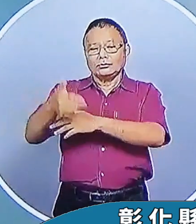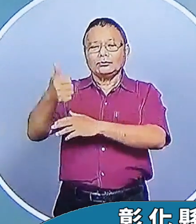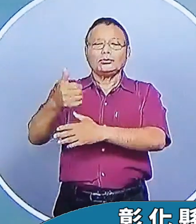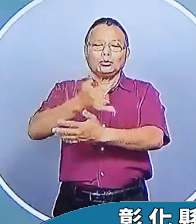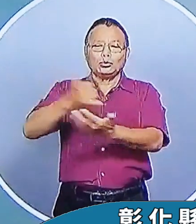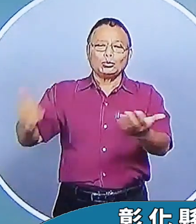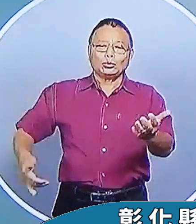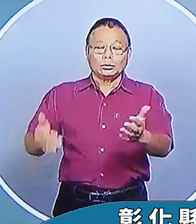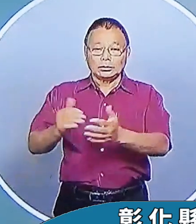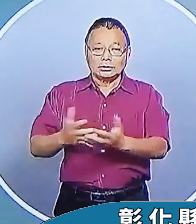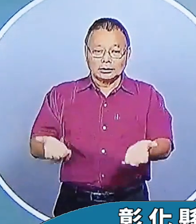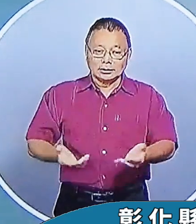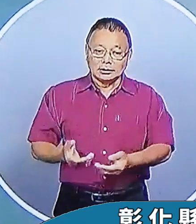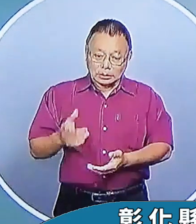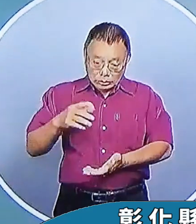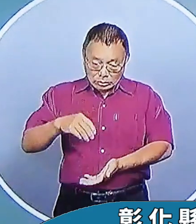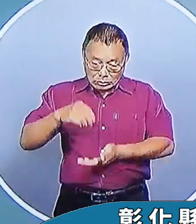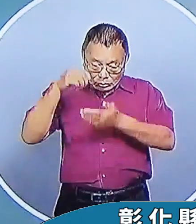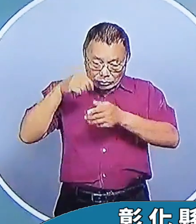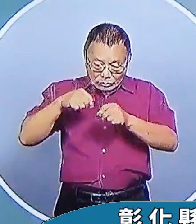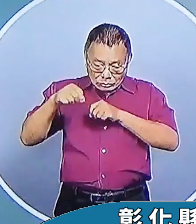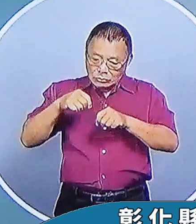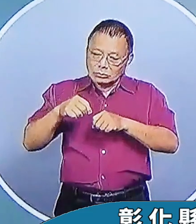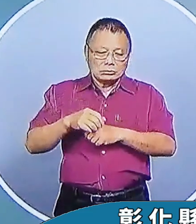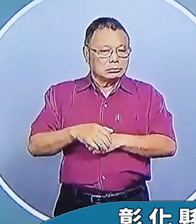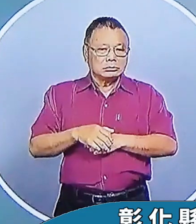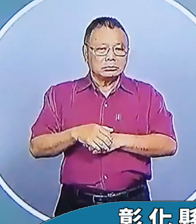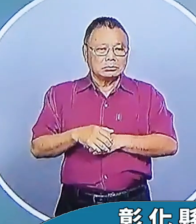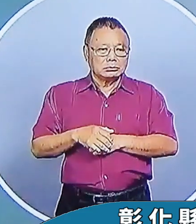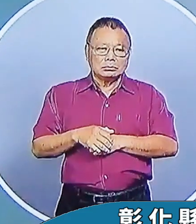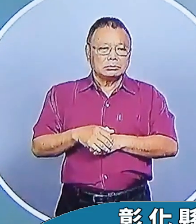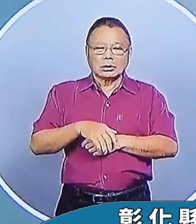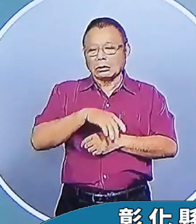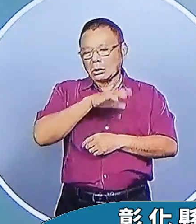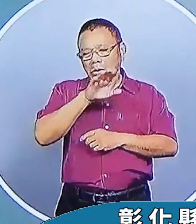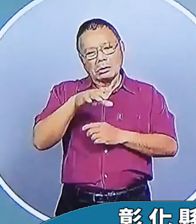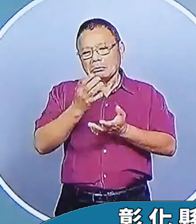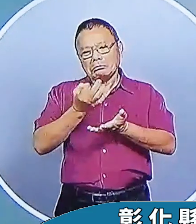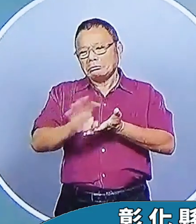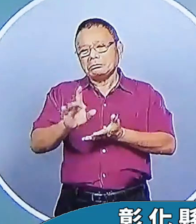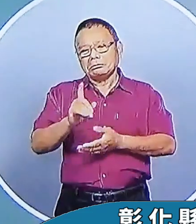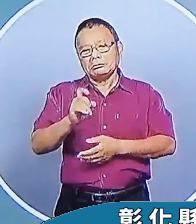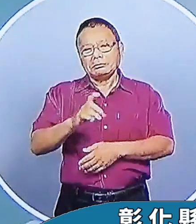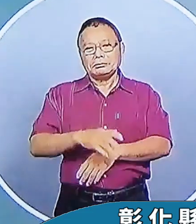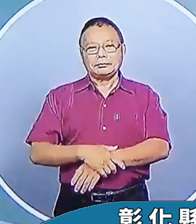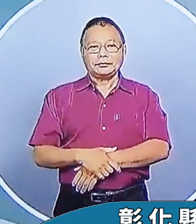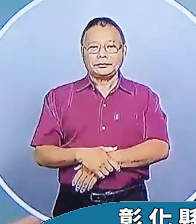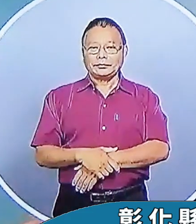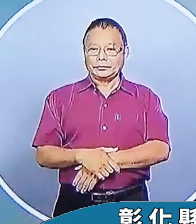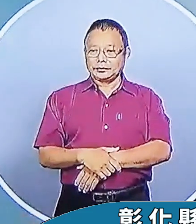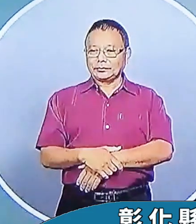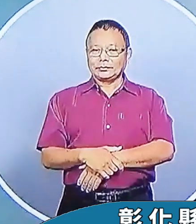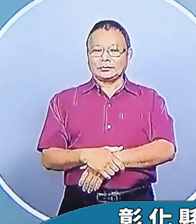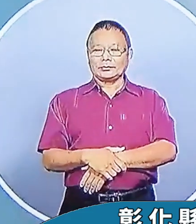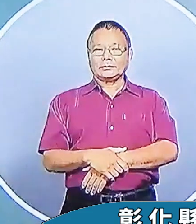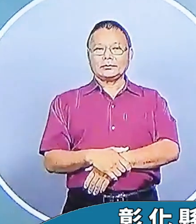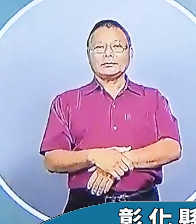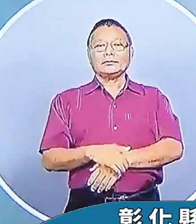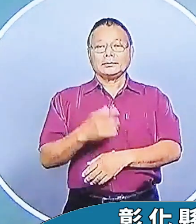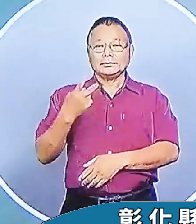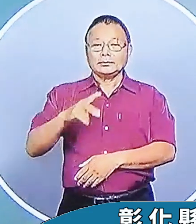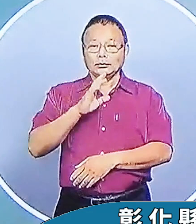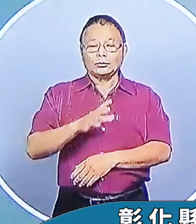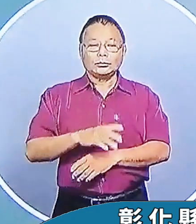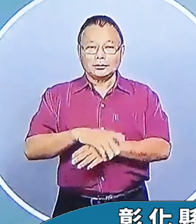以王惠美县长，你提出来的南彰化的捷运是康水保级。另外，我嘛甲咱